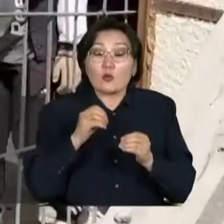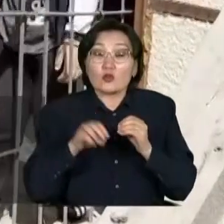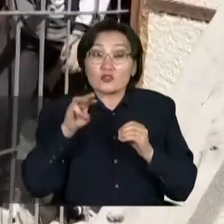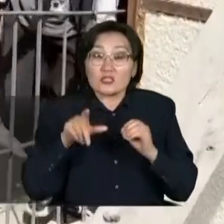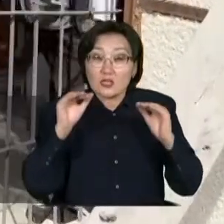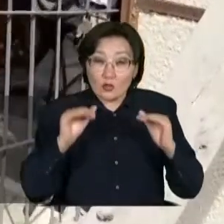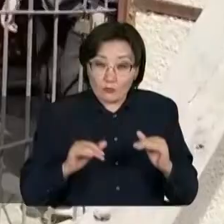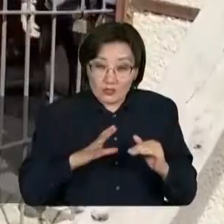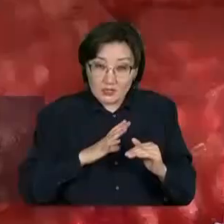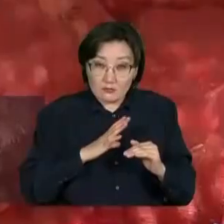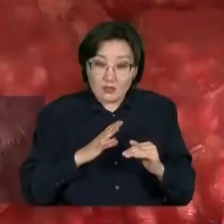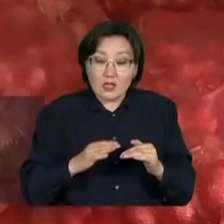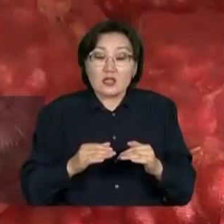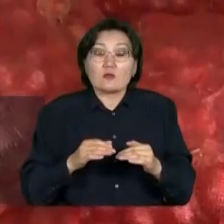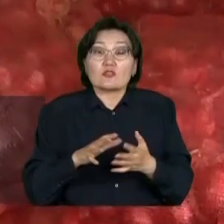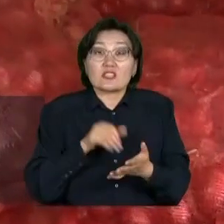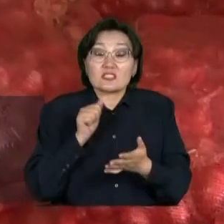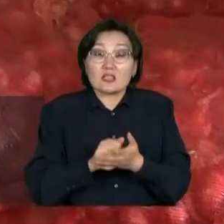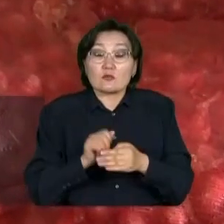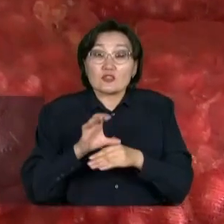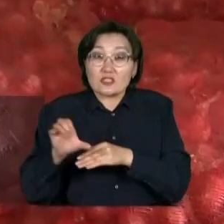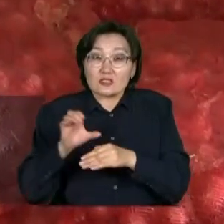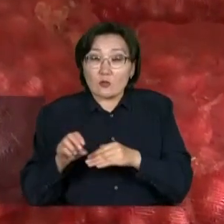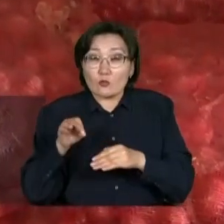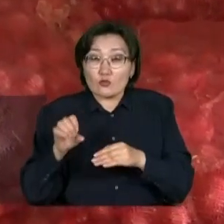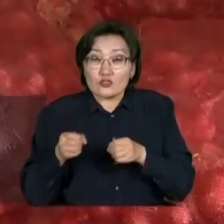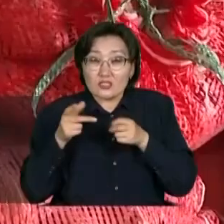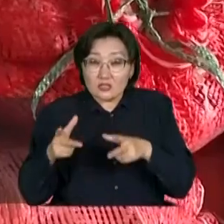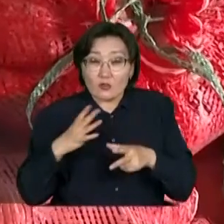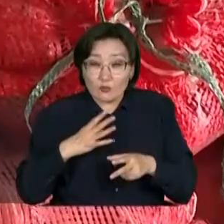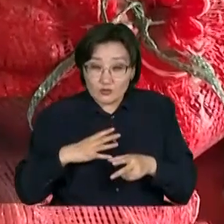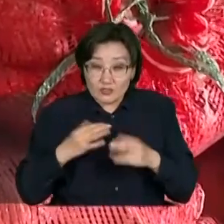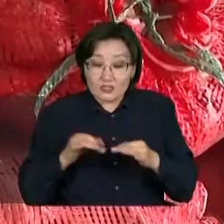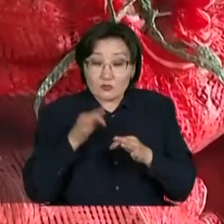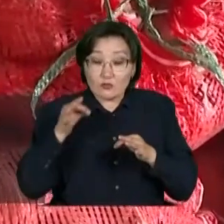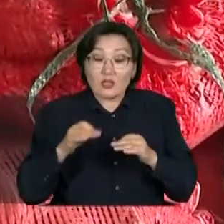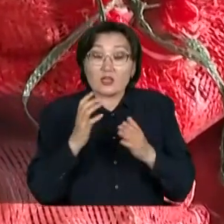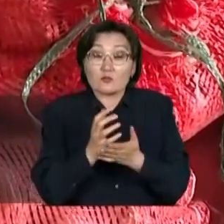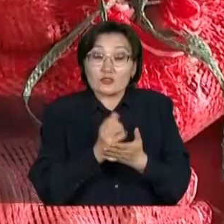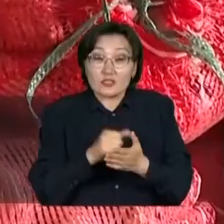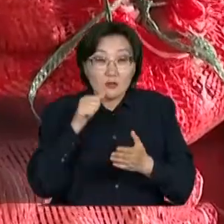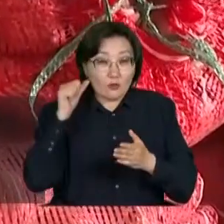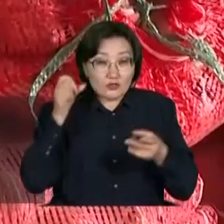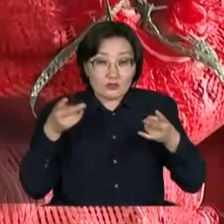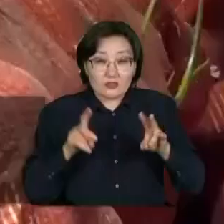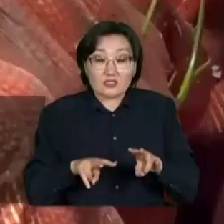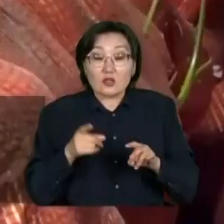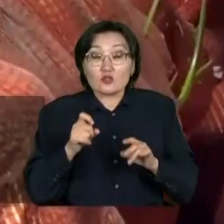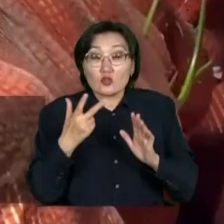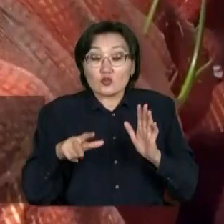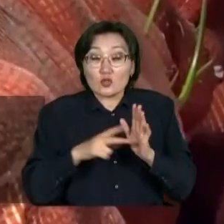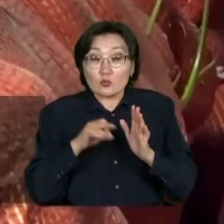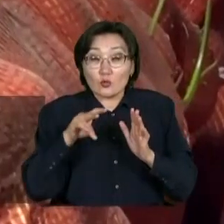дейін төмендеп кетіпті. Ал шеріп жатқан өнімді дихандар қоқысқа тастауға мәжбүр. Қазір өңірдегі қоймаларда былтырдан қалған 138